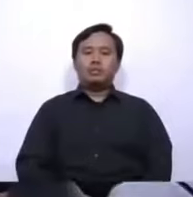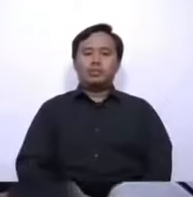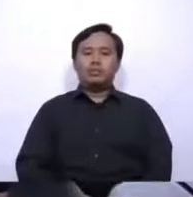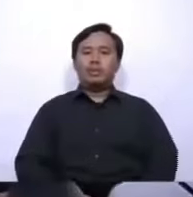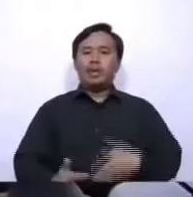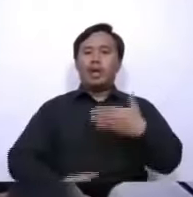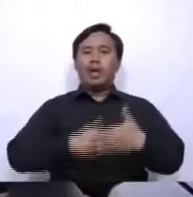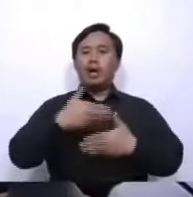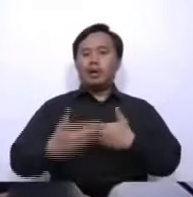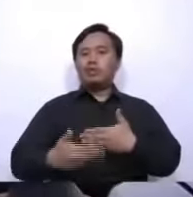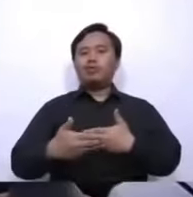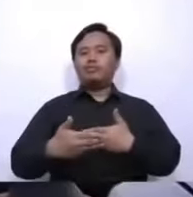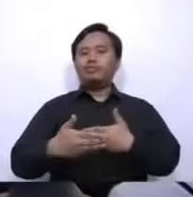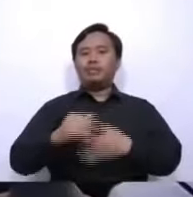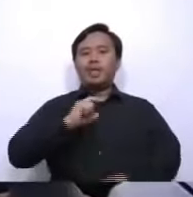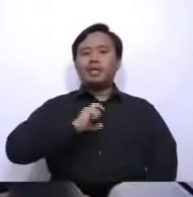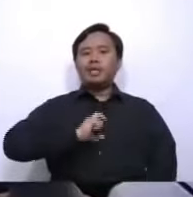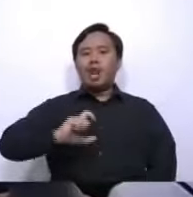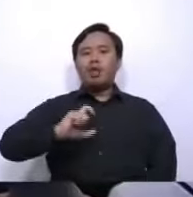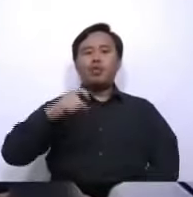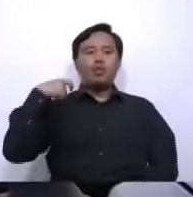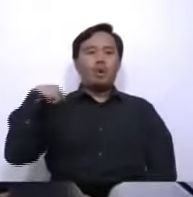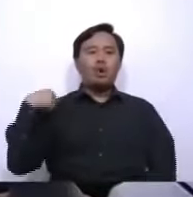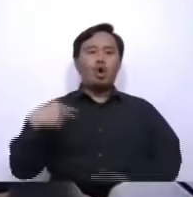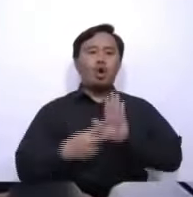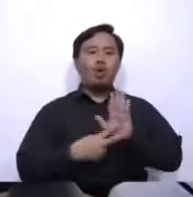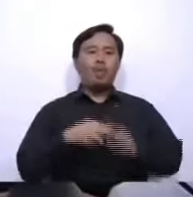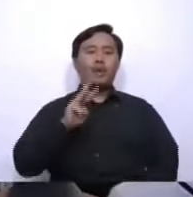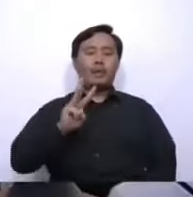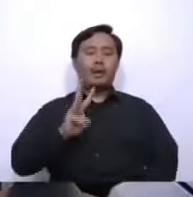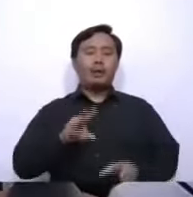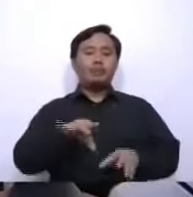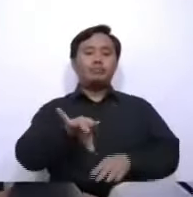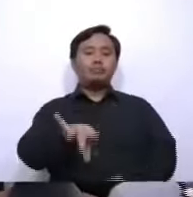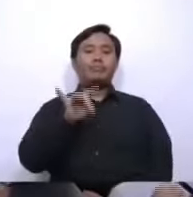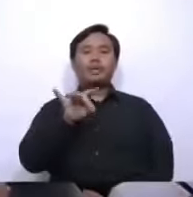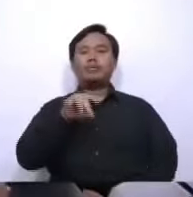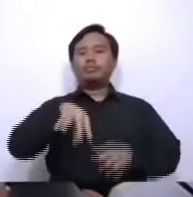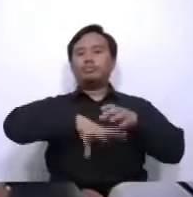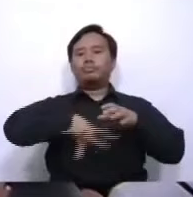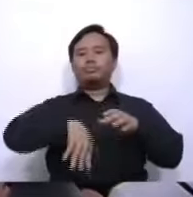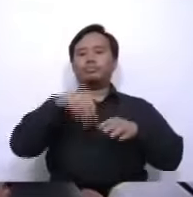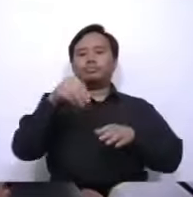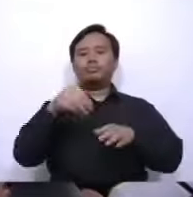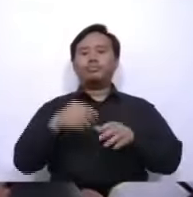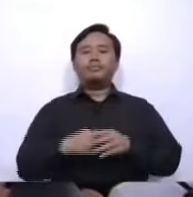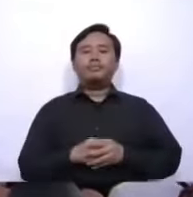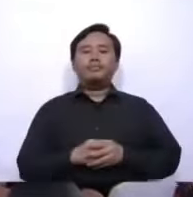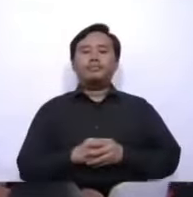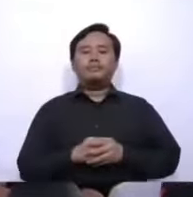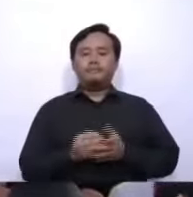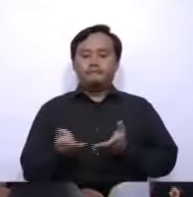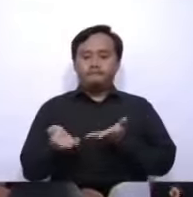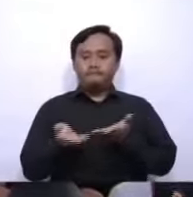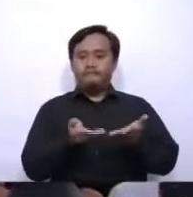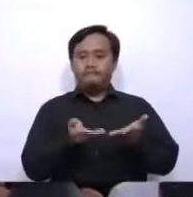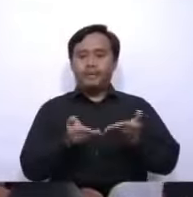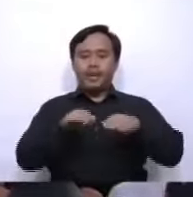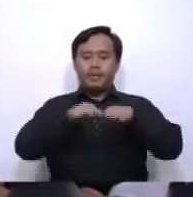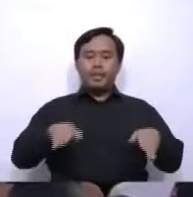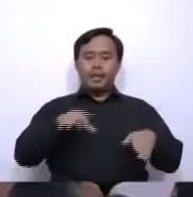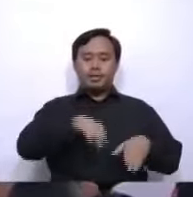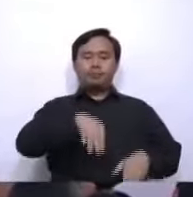Selanjutnya kami persilakan kepada calon gubernur nomor urut 3 untuk mengambil kode subtema dari wadah kaca. Silakan Bapak diambil dari arah